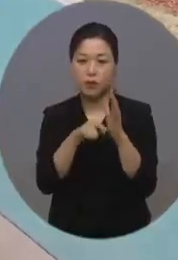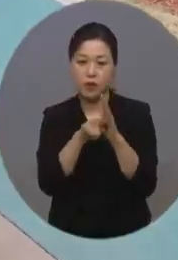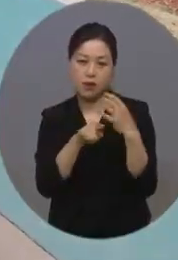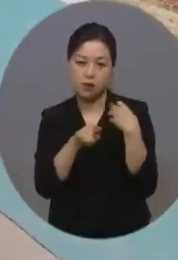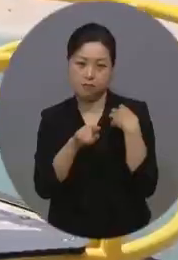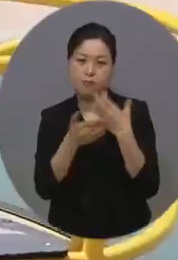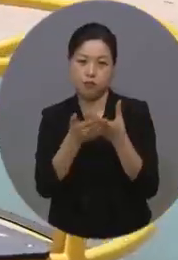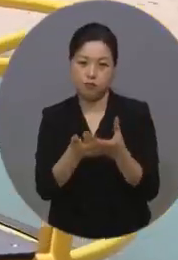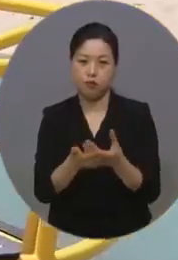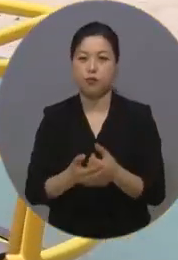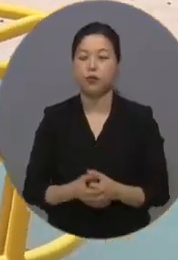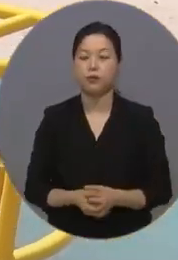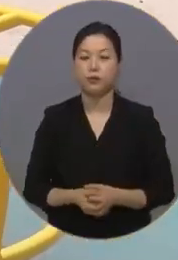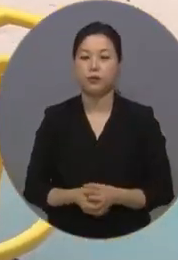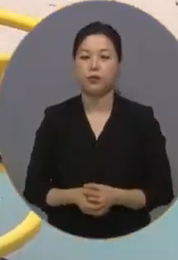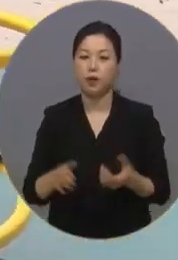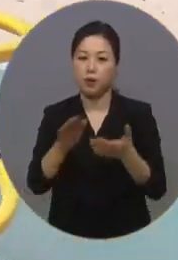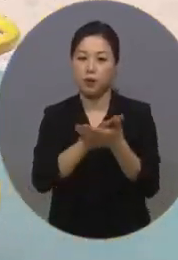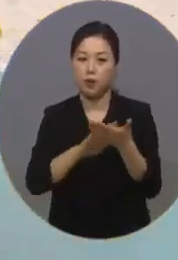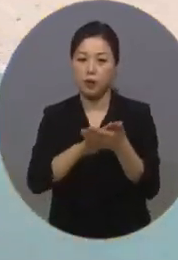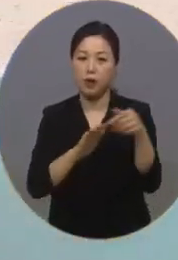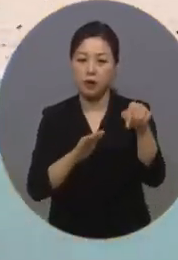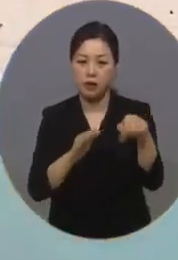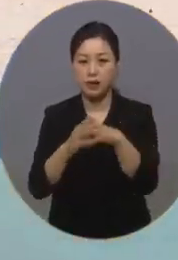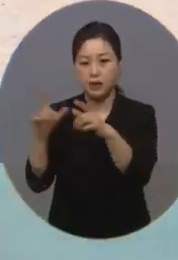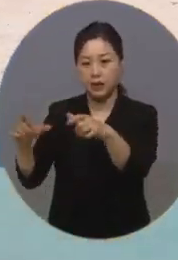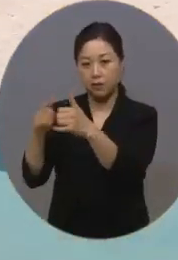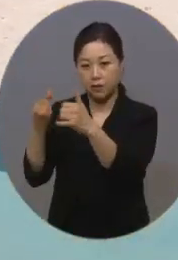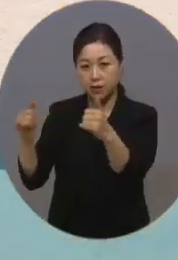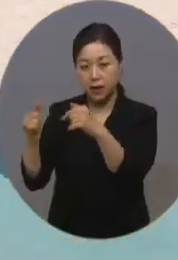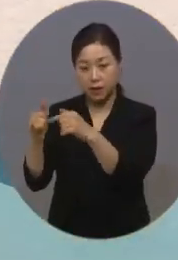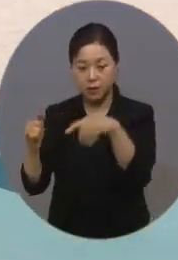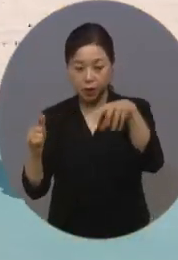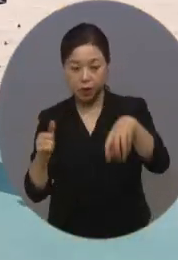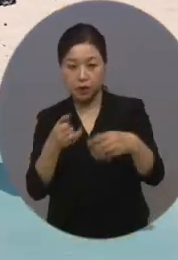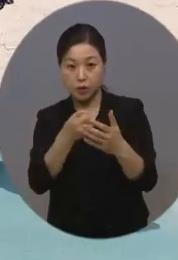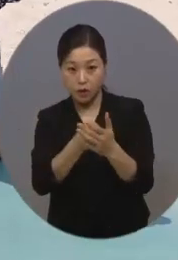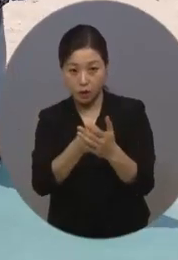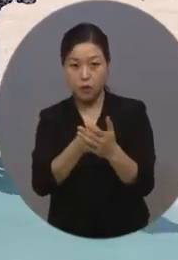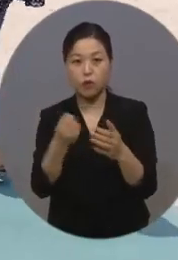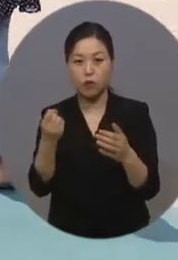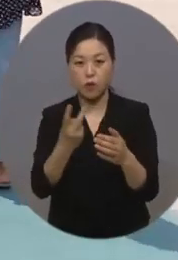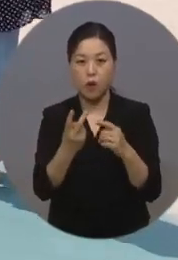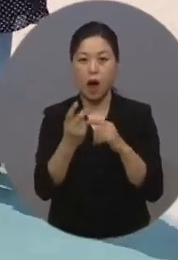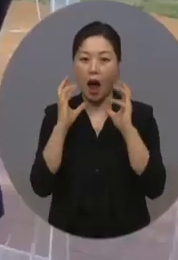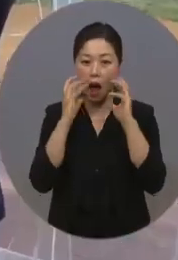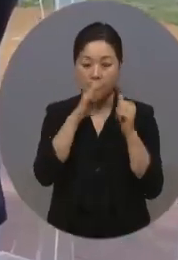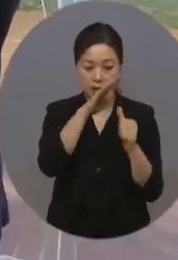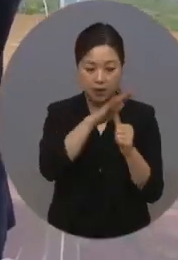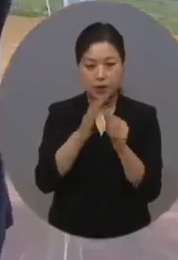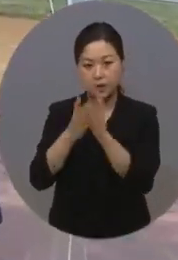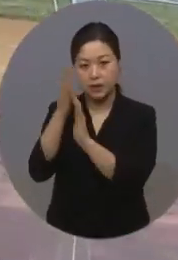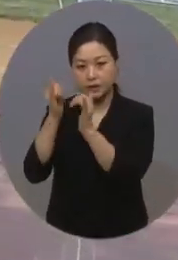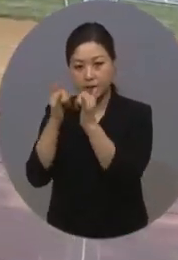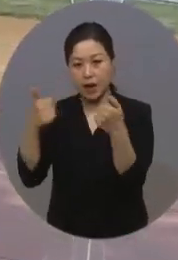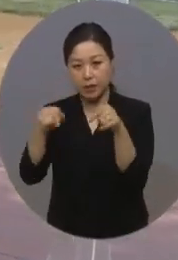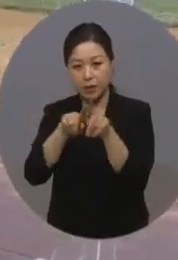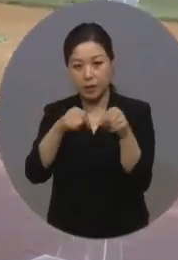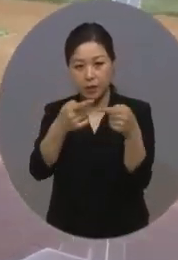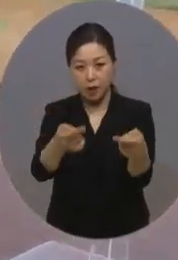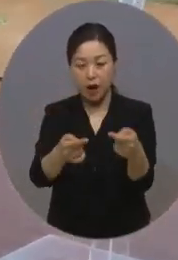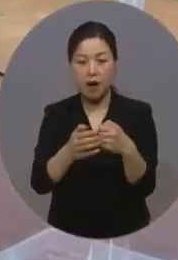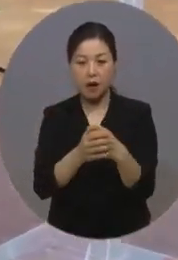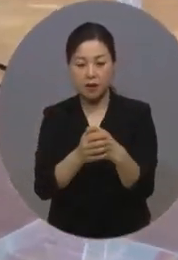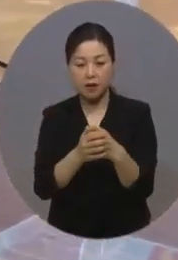있습니다. 이 놀이터는 지역 주민이 장소를 선정하고 어린이와 시민이 동참하는